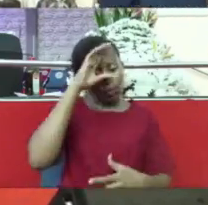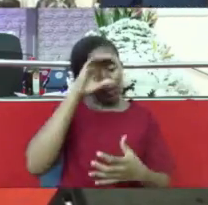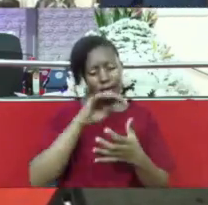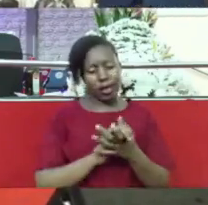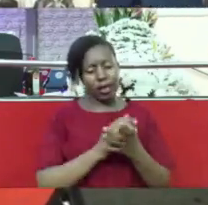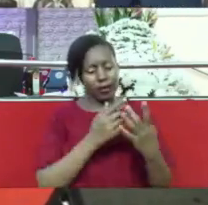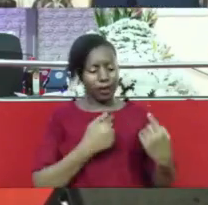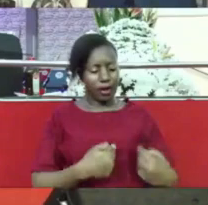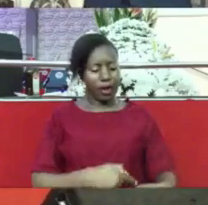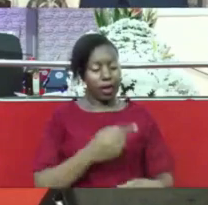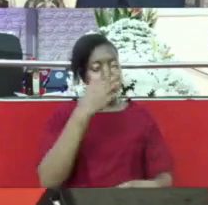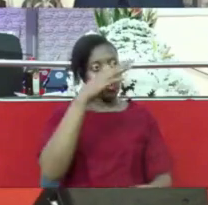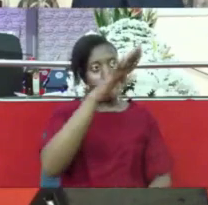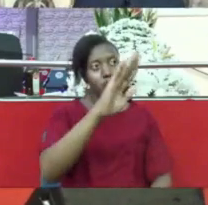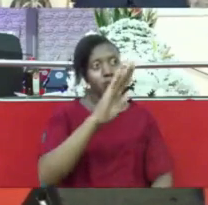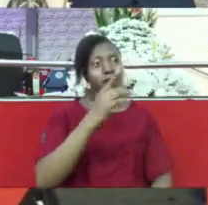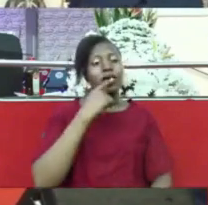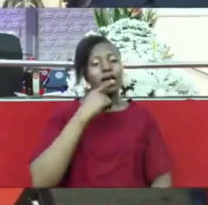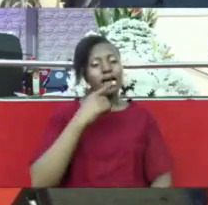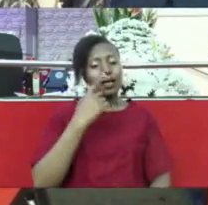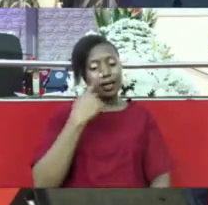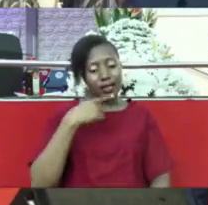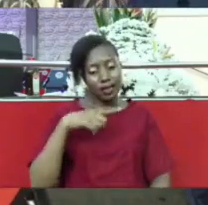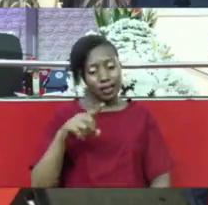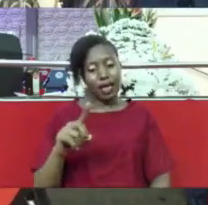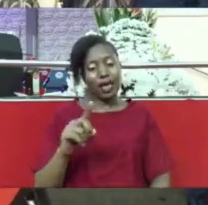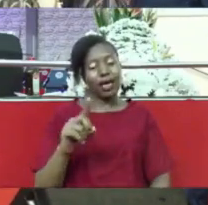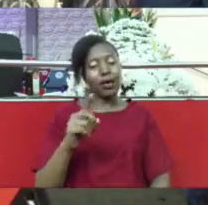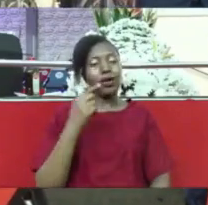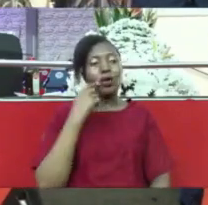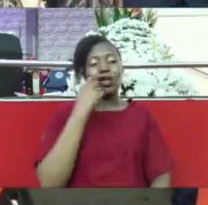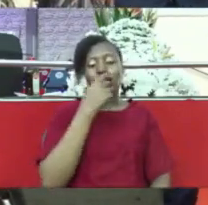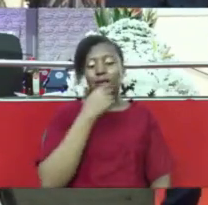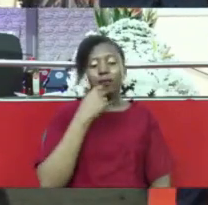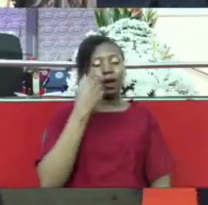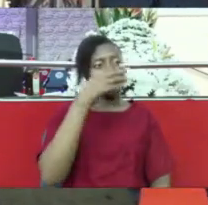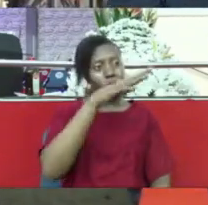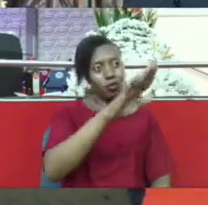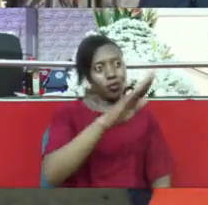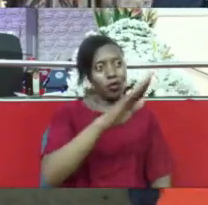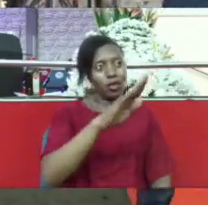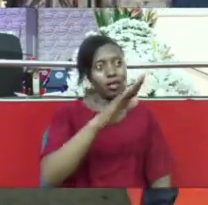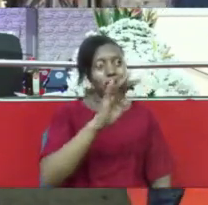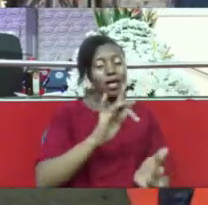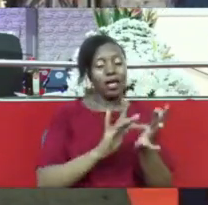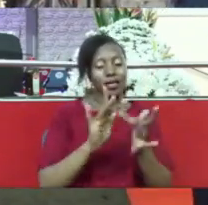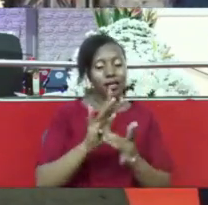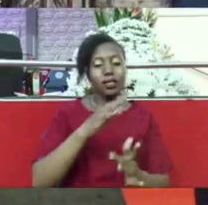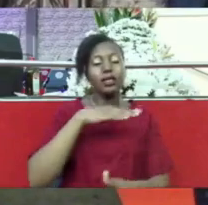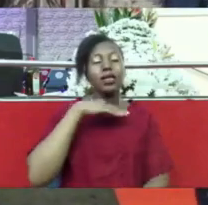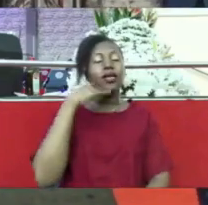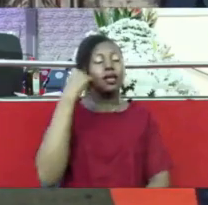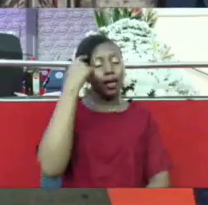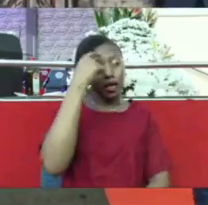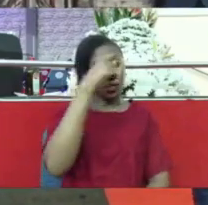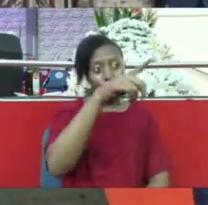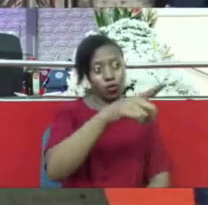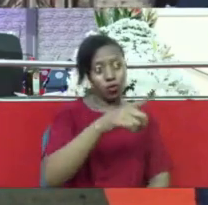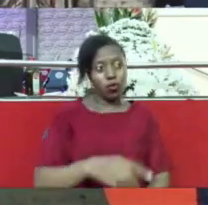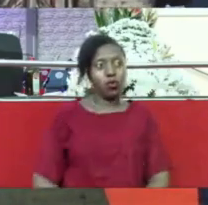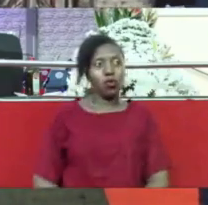unapoamini moyoni mwako, and confess it in your mouth, na ukiri kwa kinywa chako, that Jesus died for you, na kwamba Yesu alikufia kwa sababu yako, he gonna save